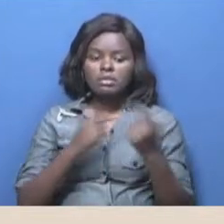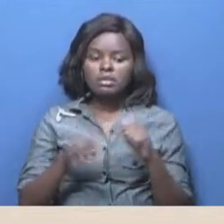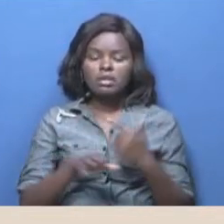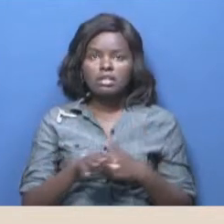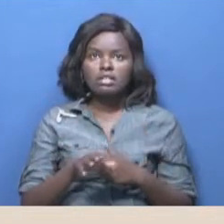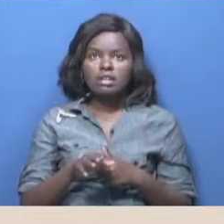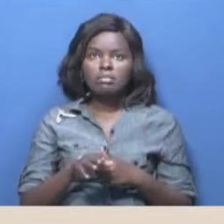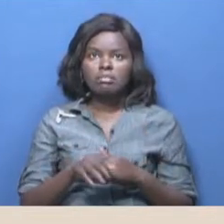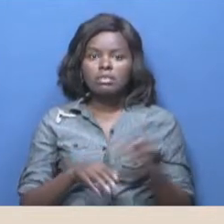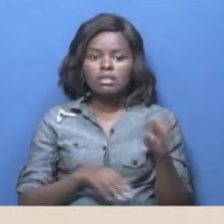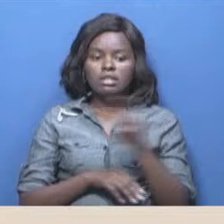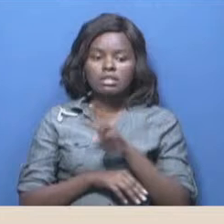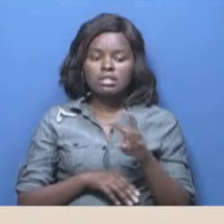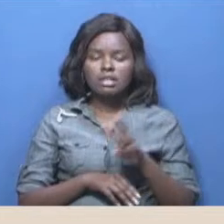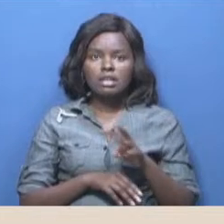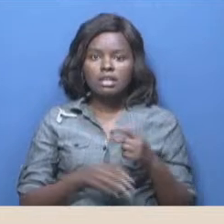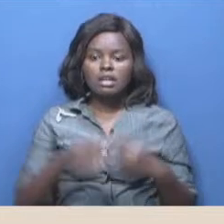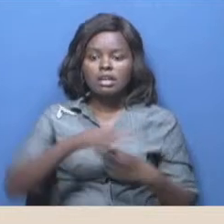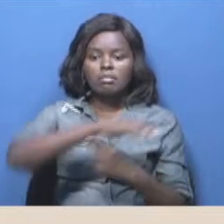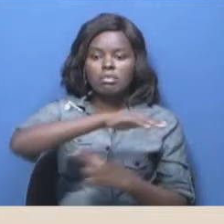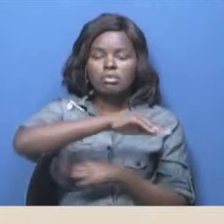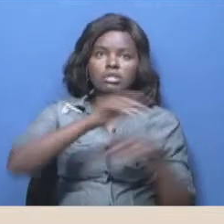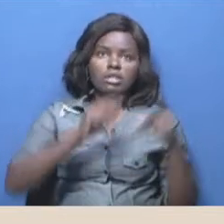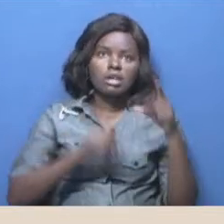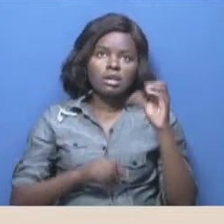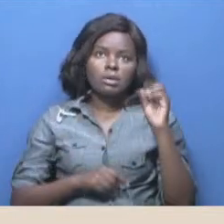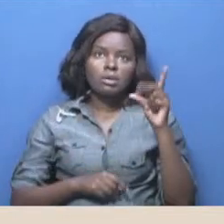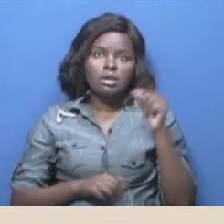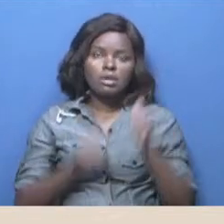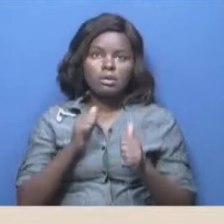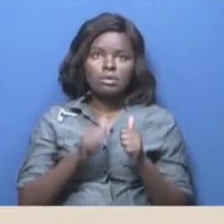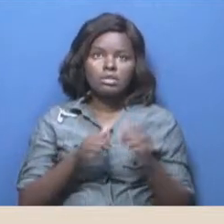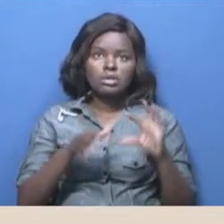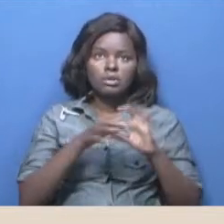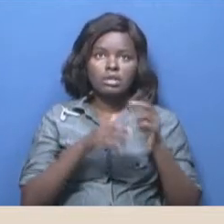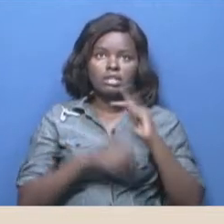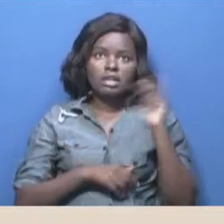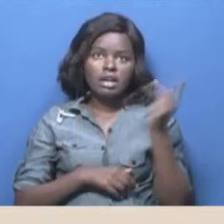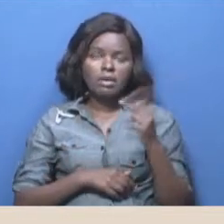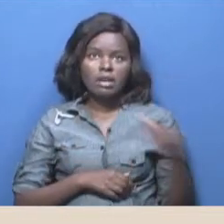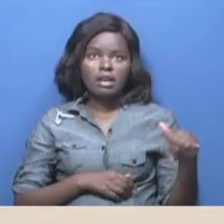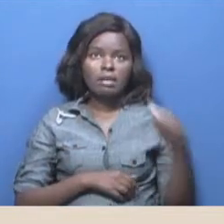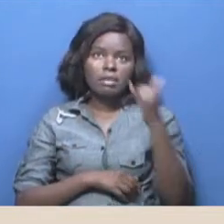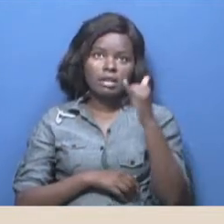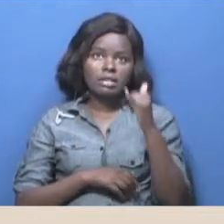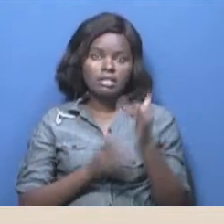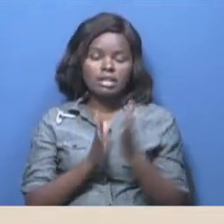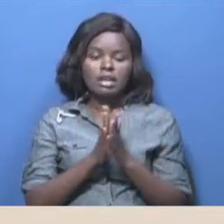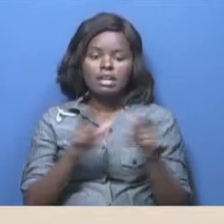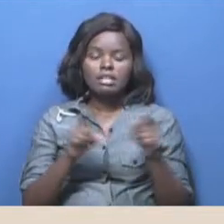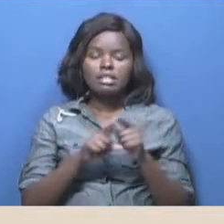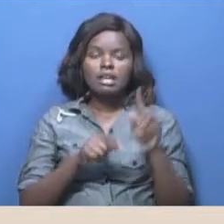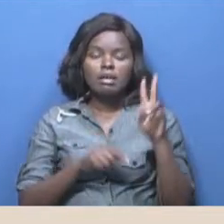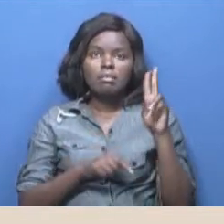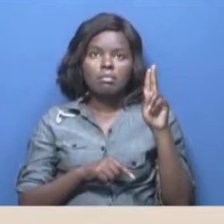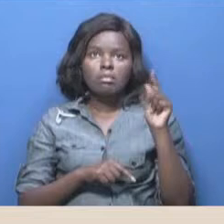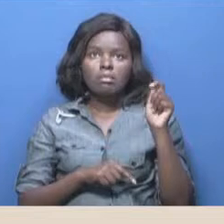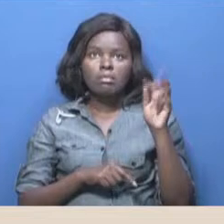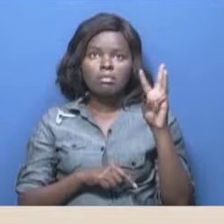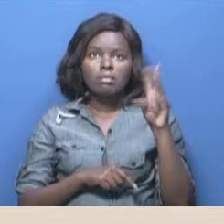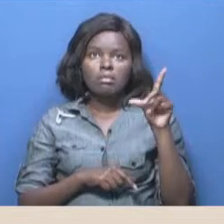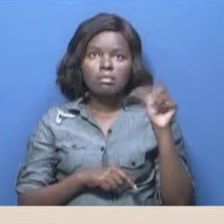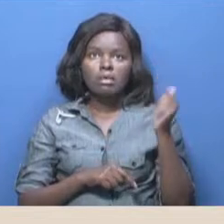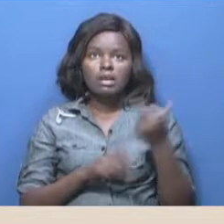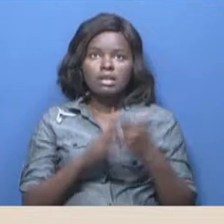kunyabara daraca ya DOD na iria itanyitwo gukora ikinyitithania matura ma Kayole, Bakasi, Mihang'oro, Ndomwe na Utawara na waki wayo